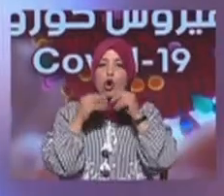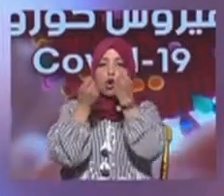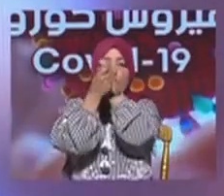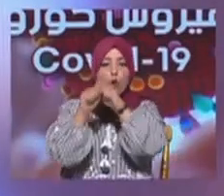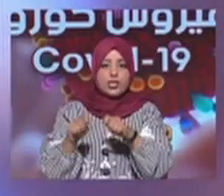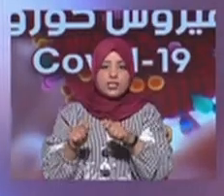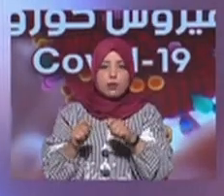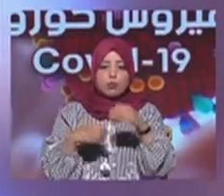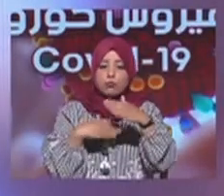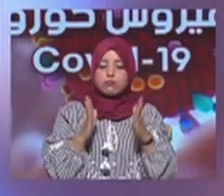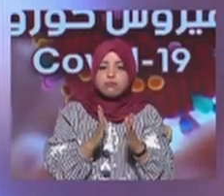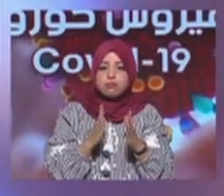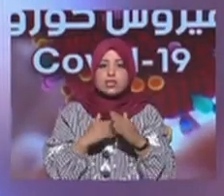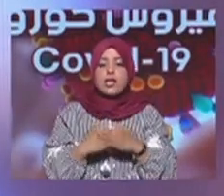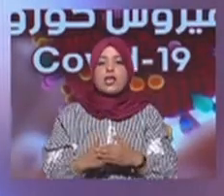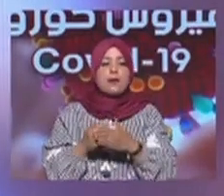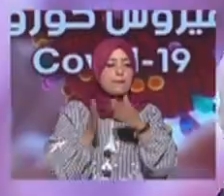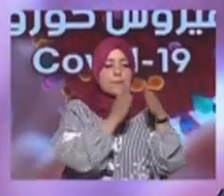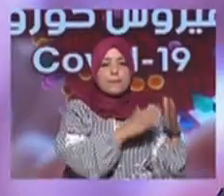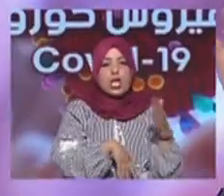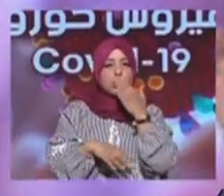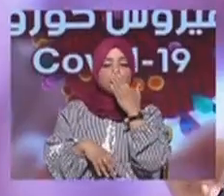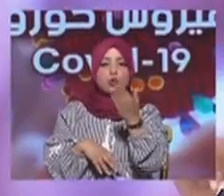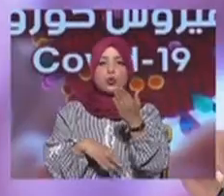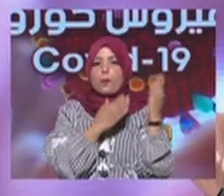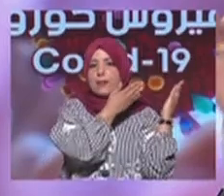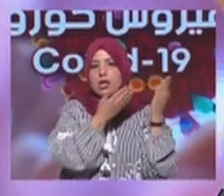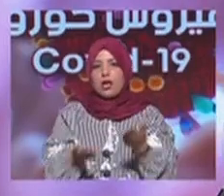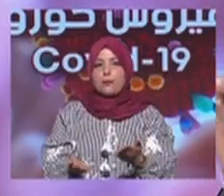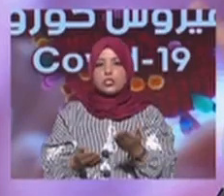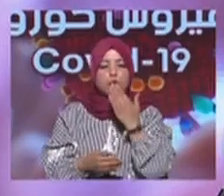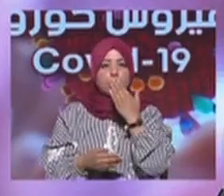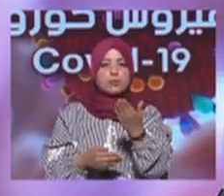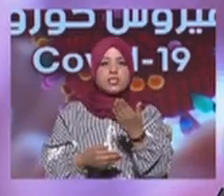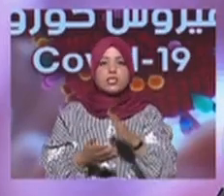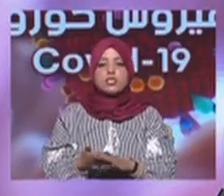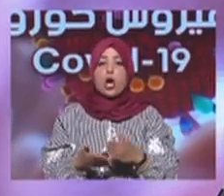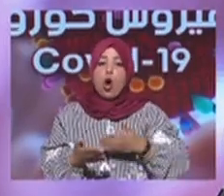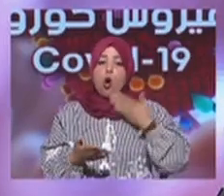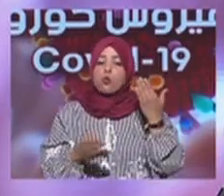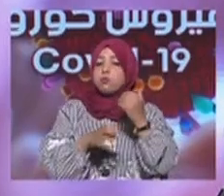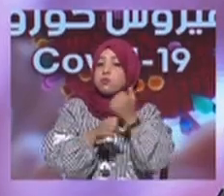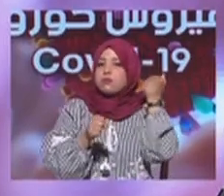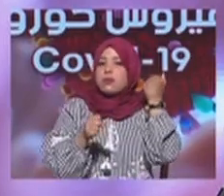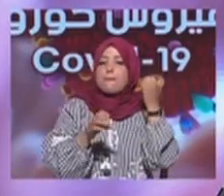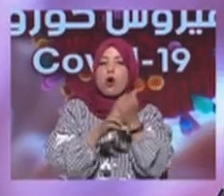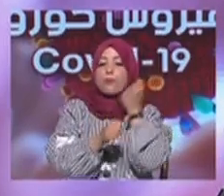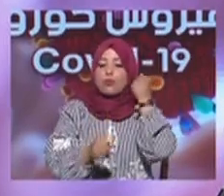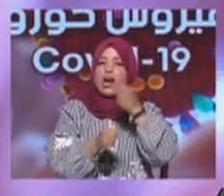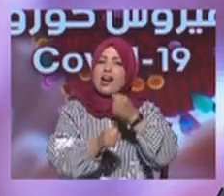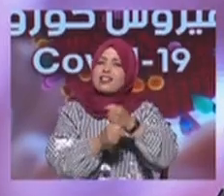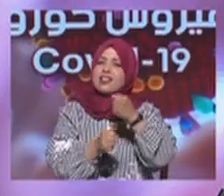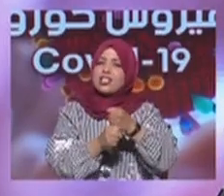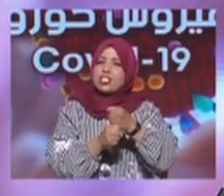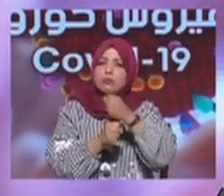بوتيبه، كلمه الختام ما عندك، ونشكرك على قبولك الدعوه وفيليسيتاسيون، يعطيكم الصحه ومبروك لهذا الانجاز اللي قاعدين تقوموا به، بالتوفيق للشيء اللي